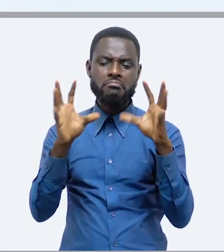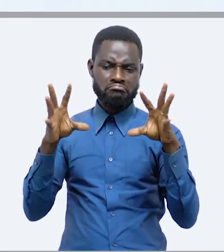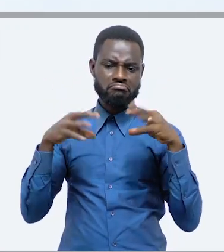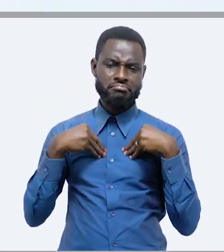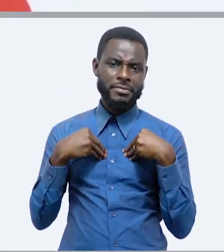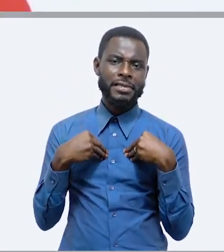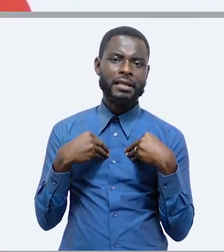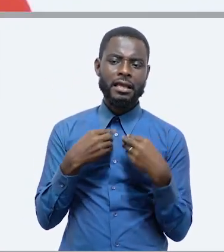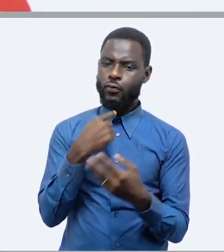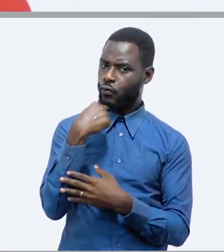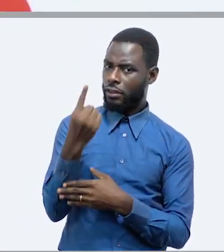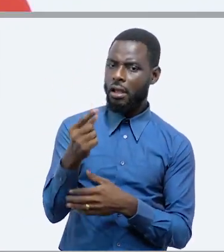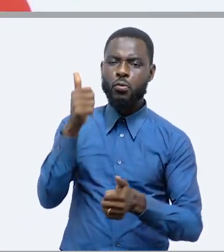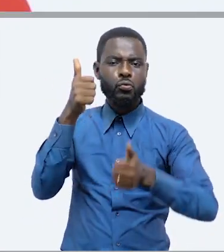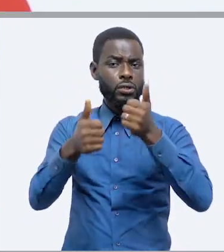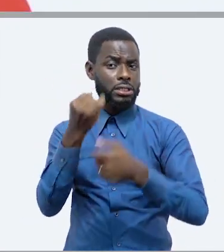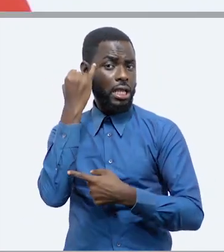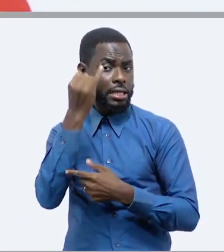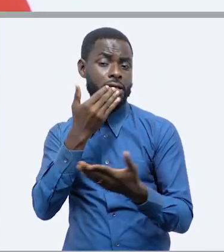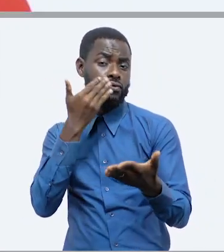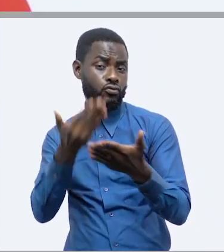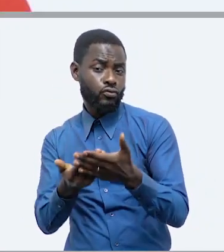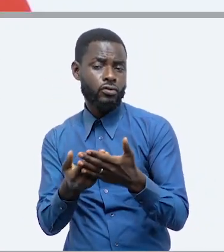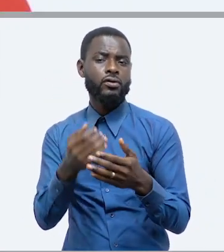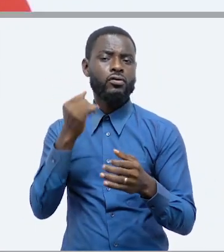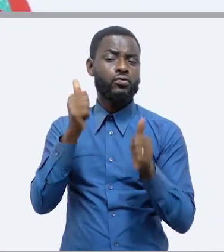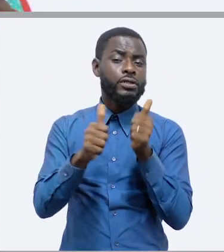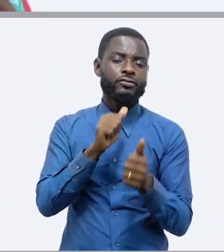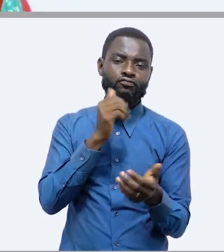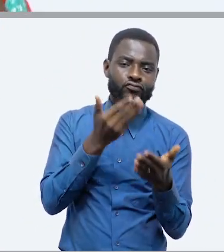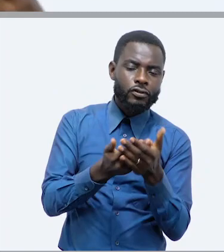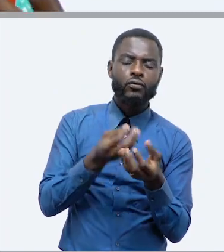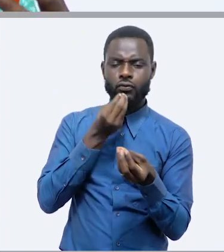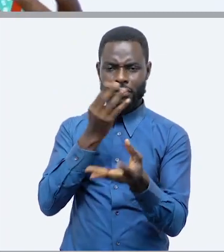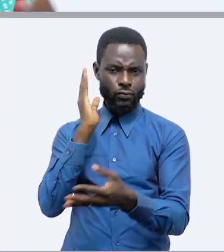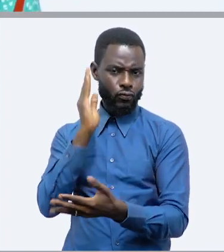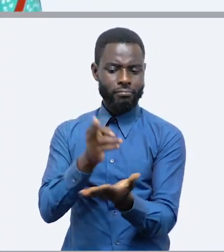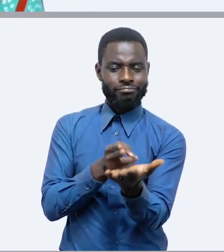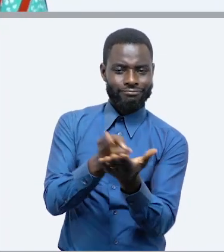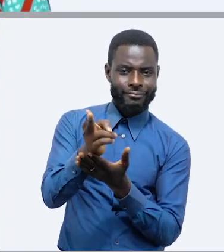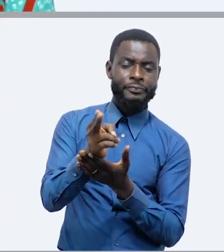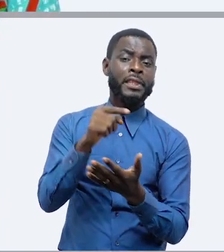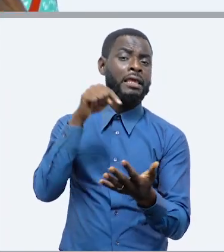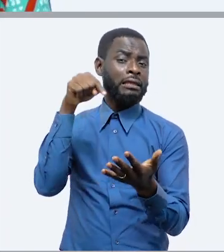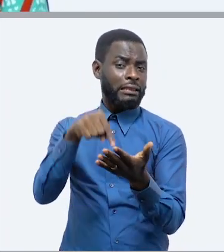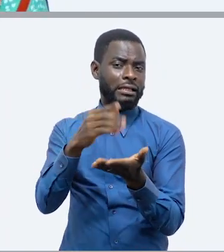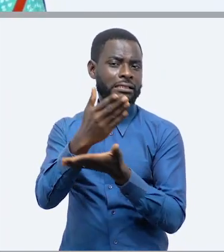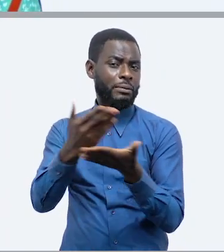ahishida. Ye nogbe fan, mo na hemo ke yeli ye omling.